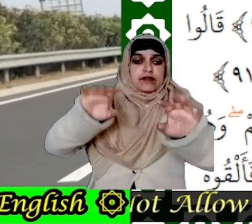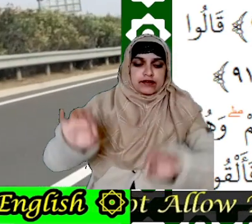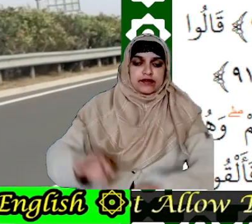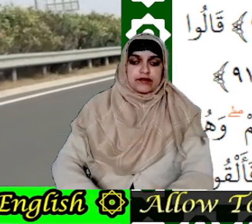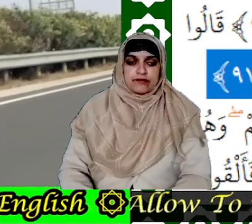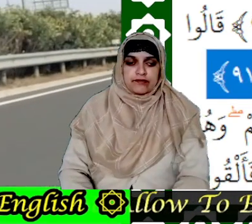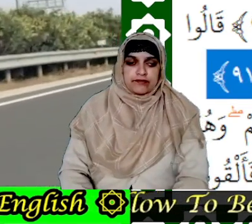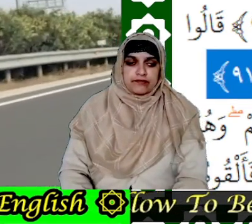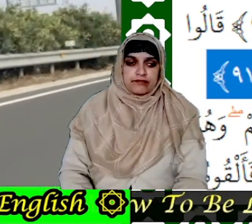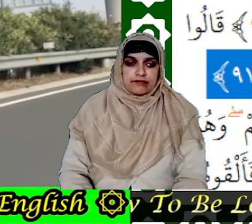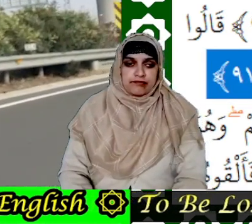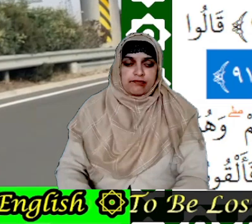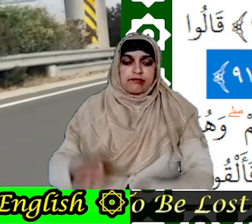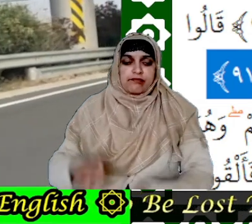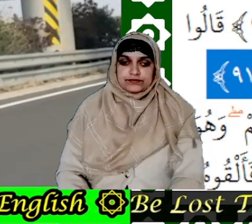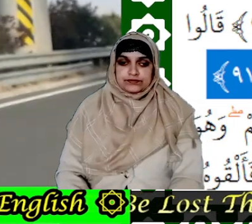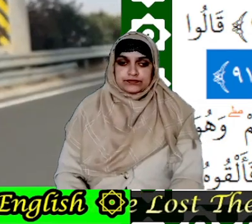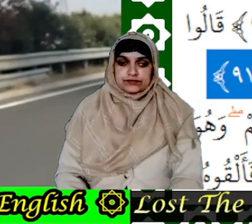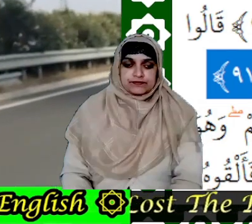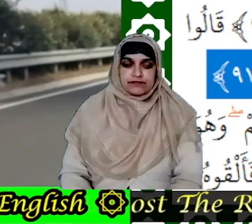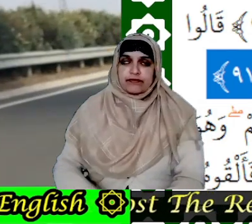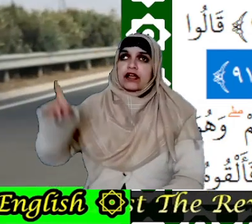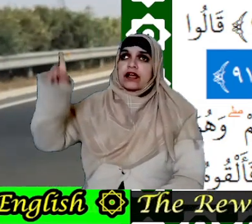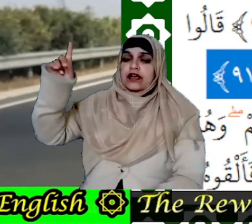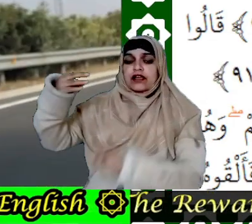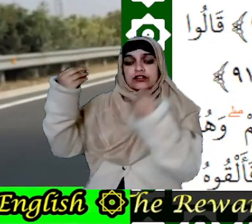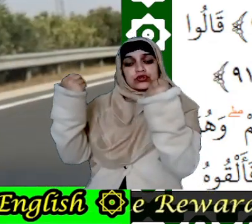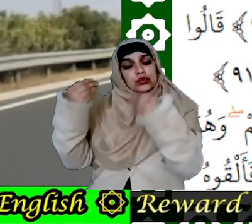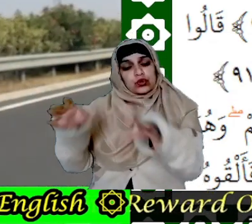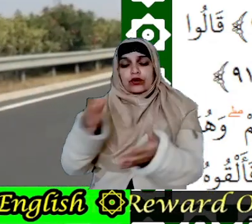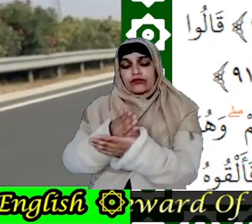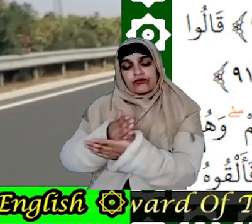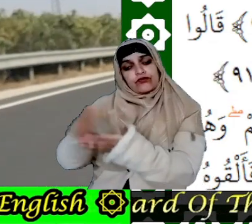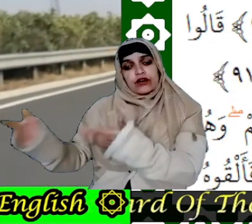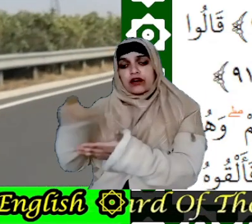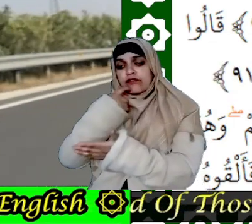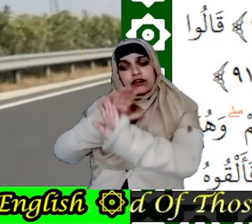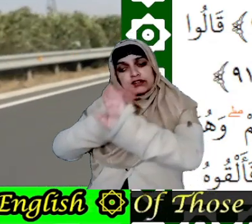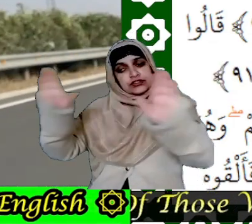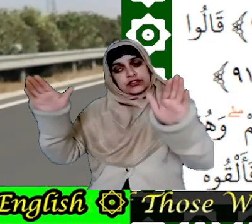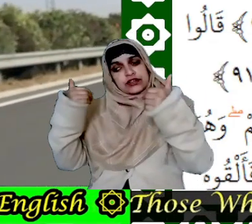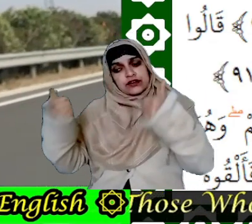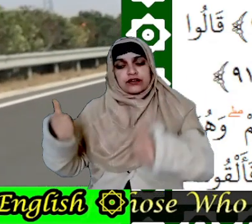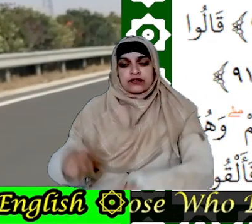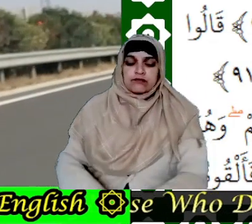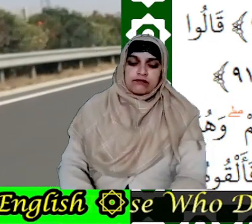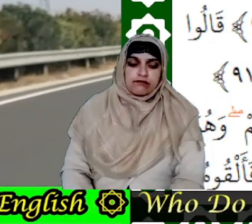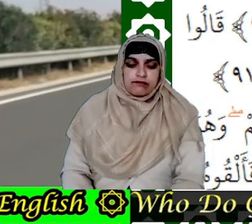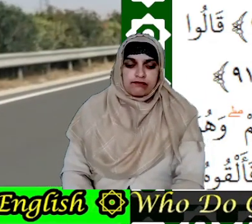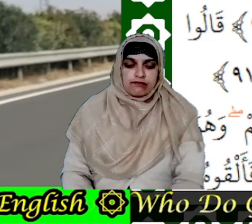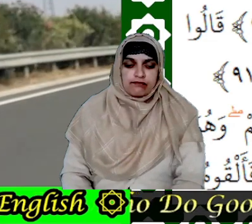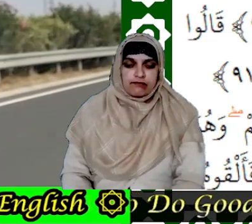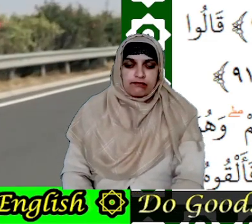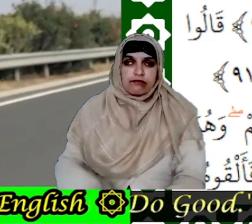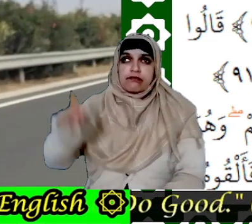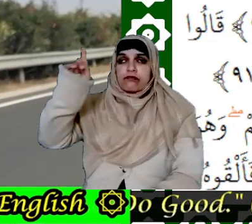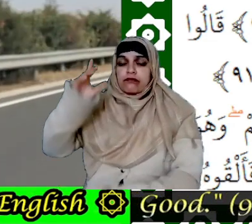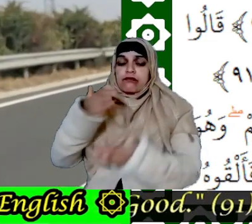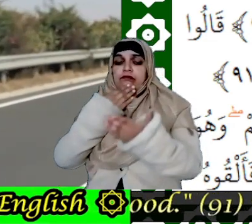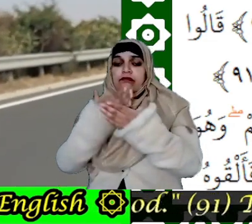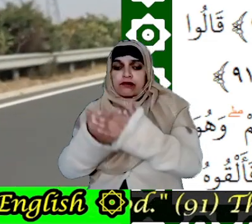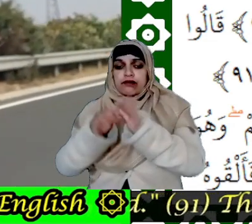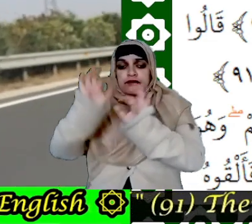سجالك سجني وإن كنا لخاطئين أمو نتدقم قرونة تاني وقاني في مو إيه مسانو ما إمام